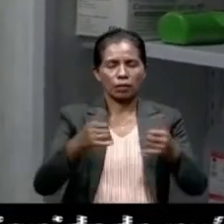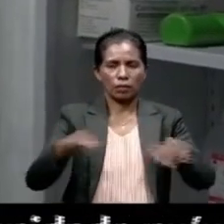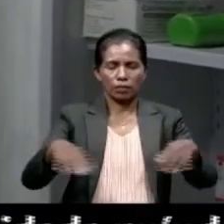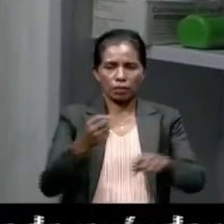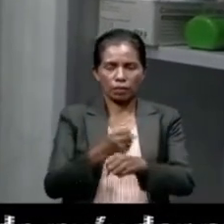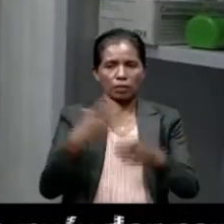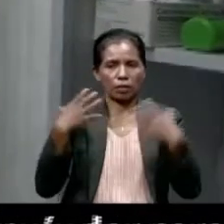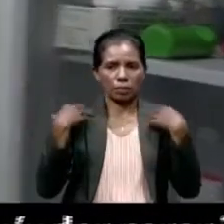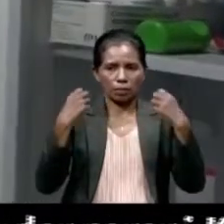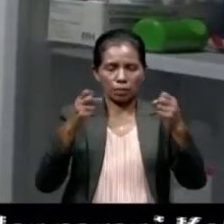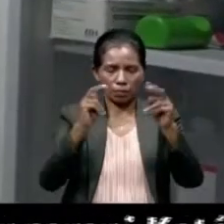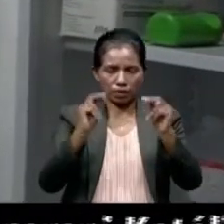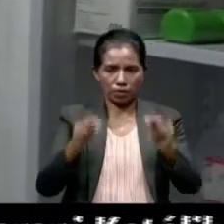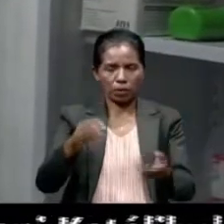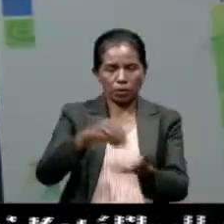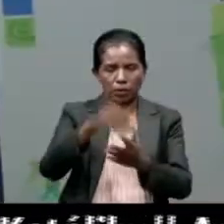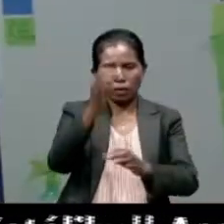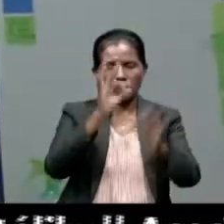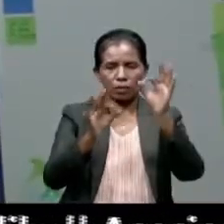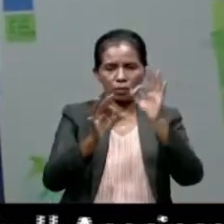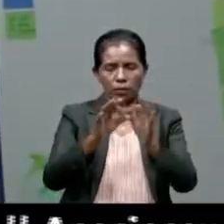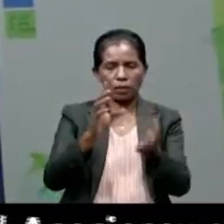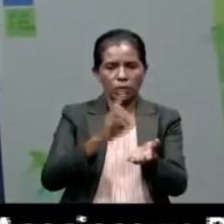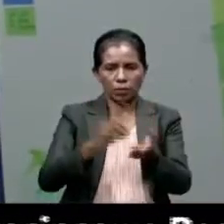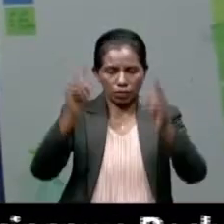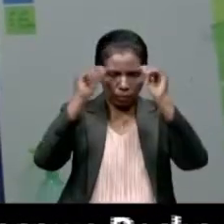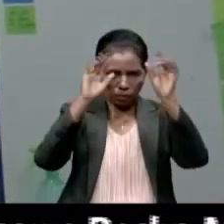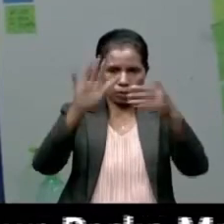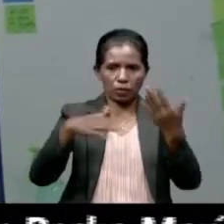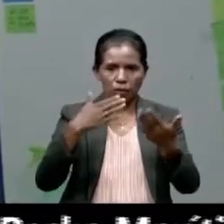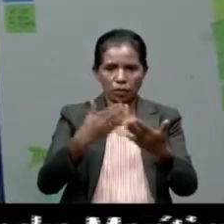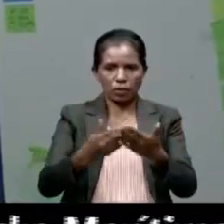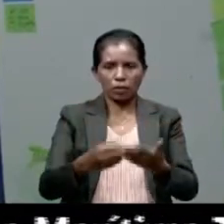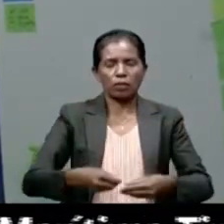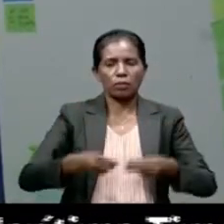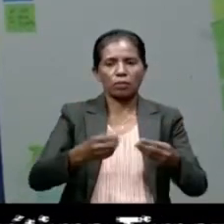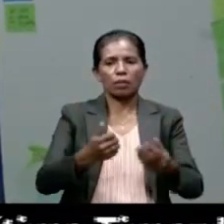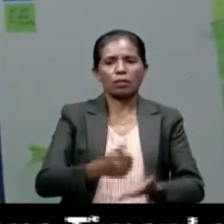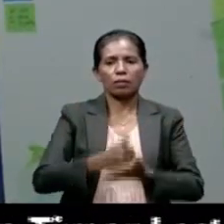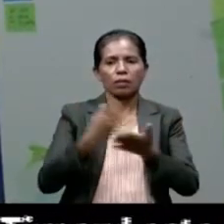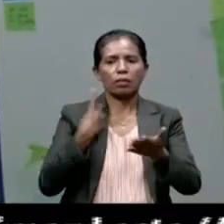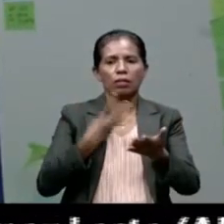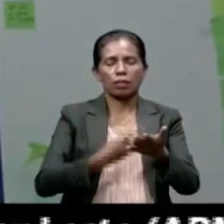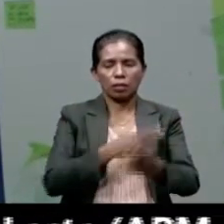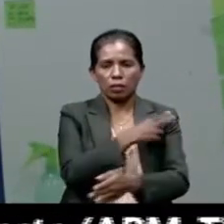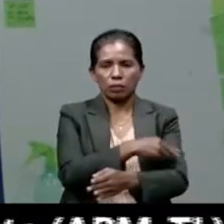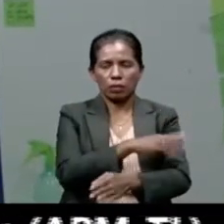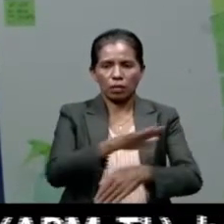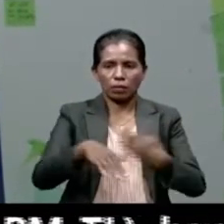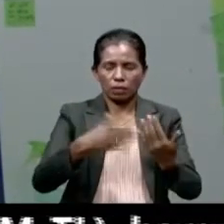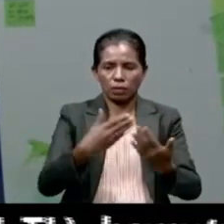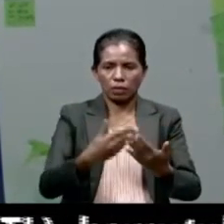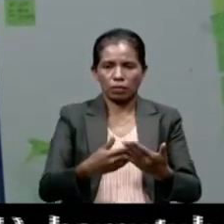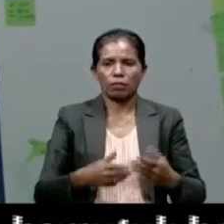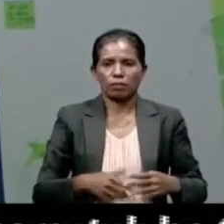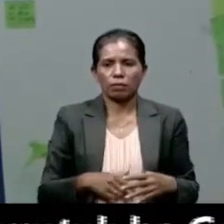no brani, precisamos tau confiança ba médico timoruan sira, nebe mak dedika an ona iha fasilidadi saudi sira.